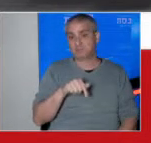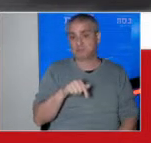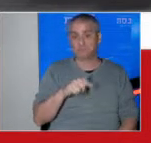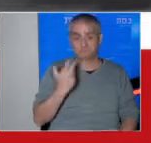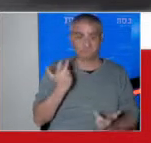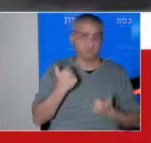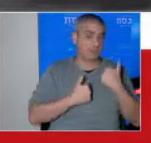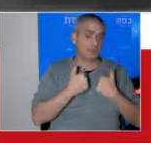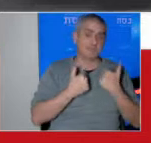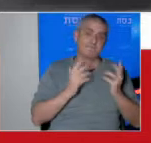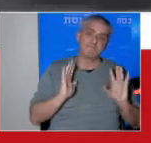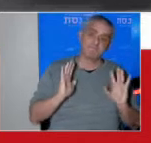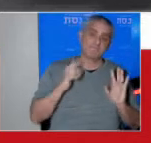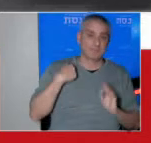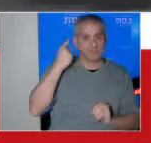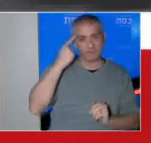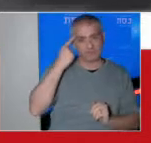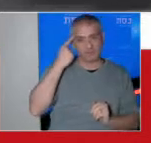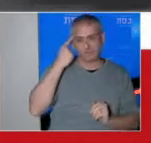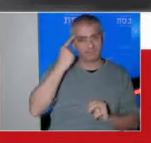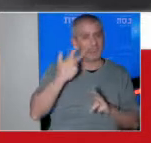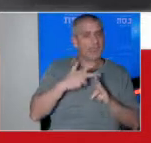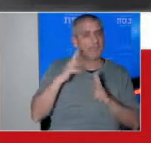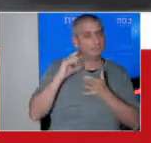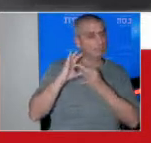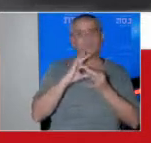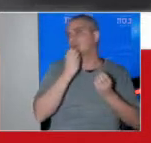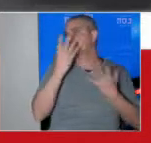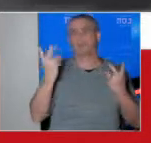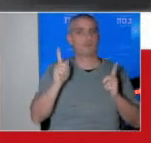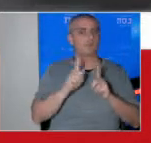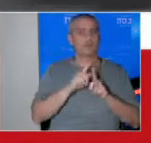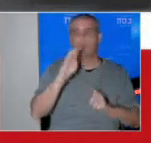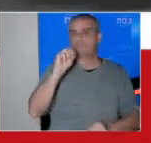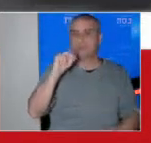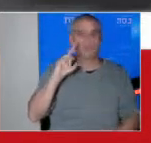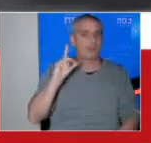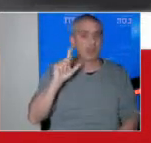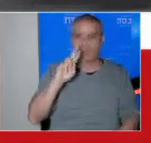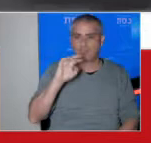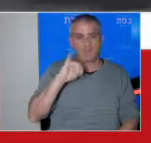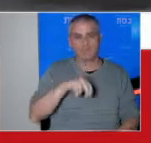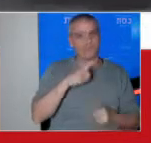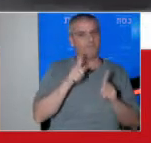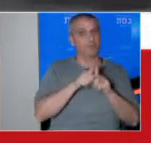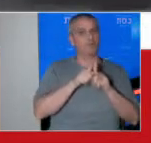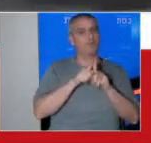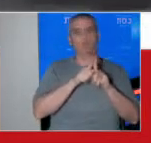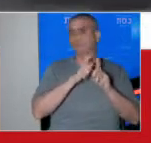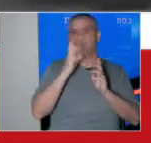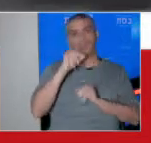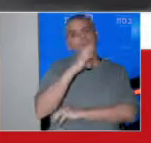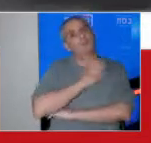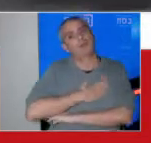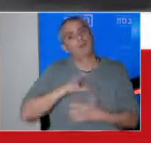זה יתחרה בנטפליקס, ניחוש שלי, רק אם יהיו סדרות מדהימות כמו המנדלוריאן, וסדרות כאלה שממש שצרכנים